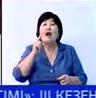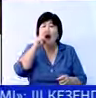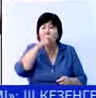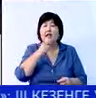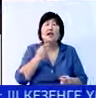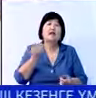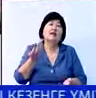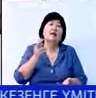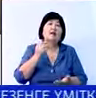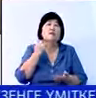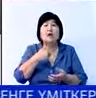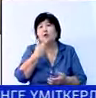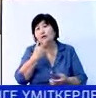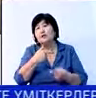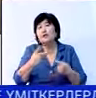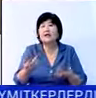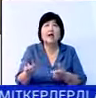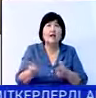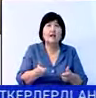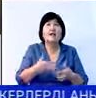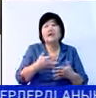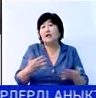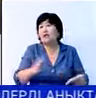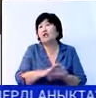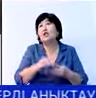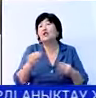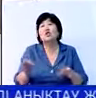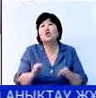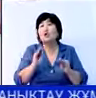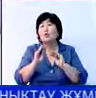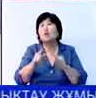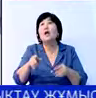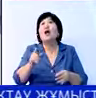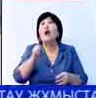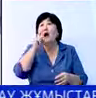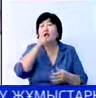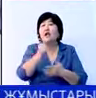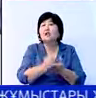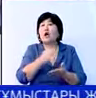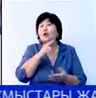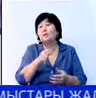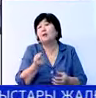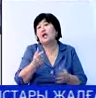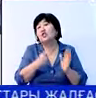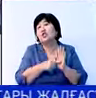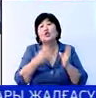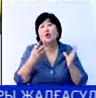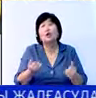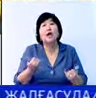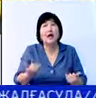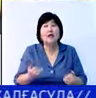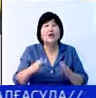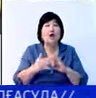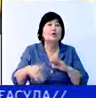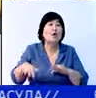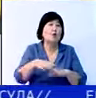ірімшік, балмұздақ дайындайды. Табиғи таза өнімдер. Еш қоспасыз болғандықтан айраның сақталу мерзімі небәрі 7 күн. Әзірге аудан